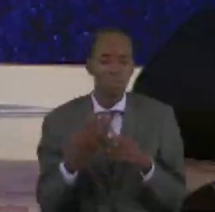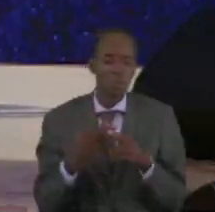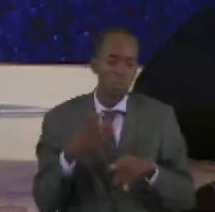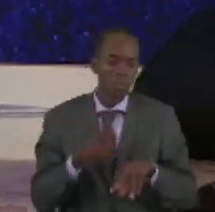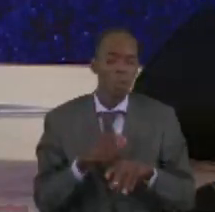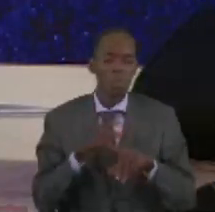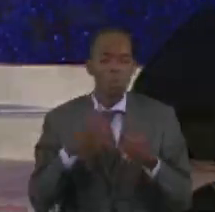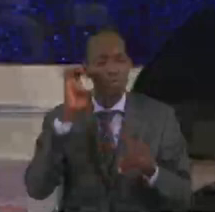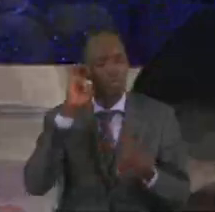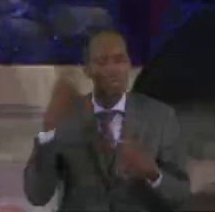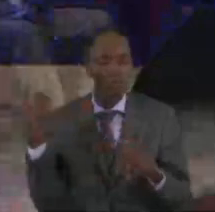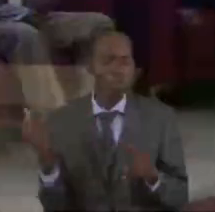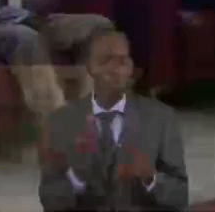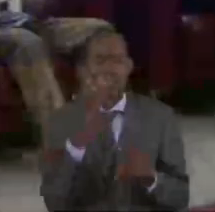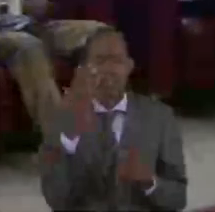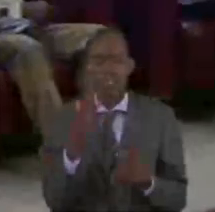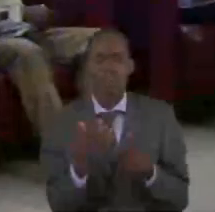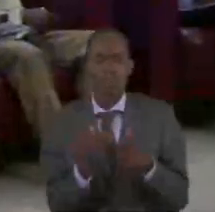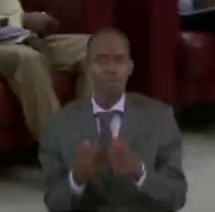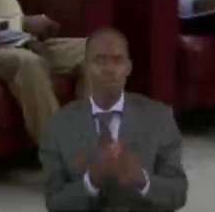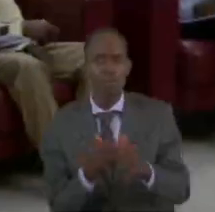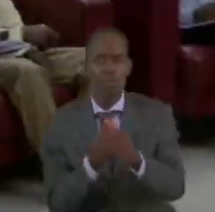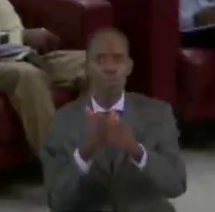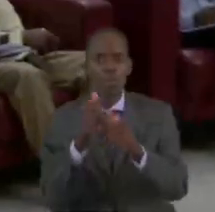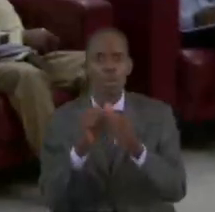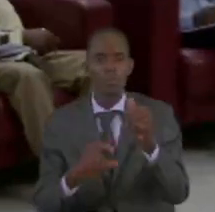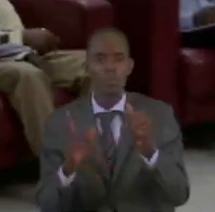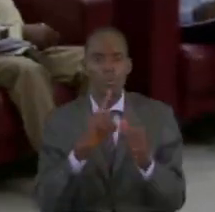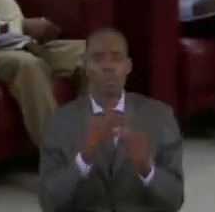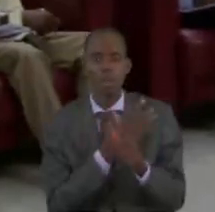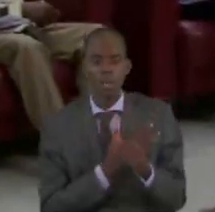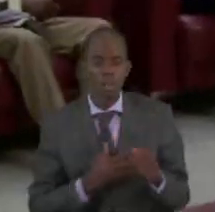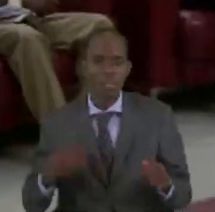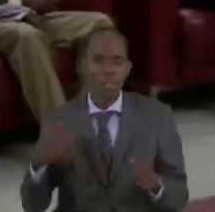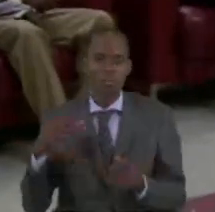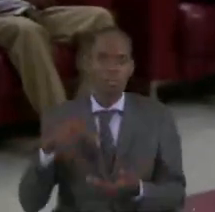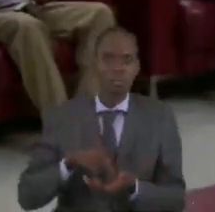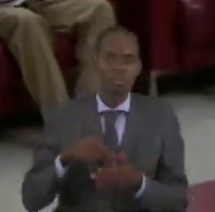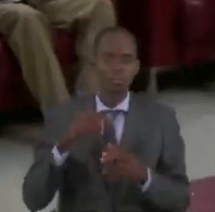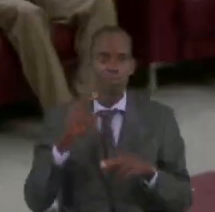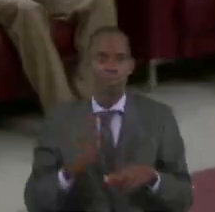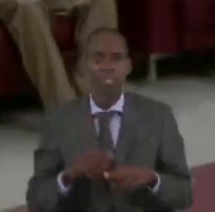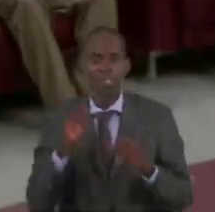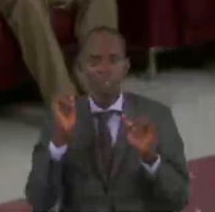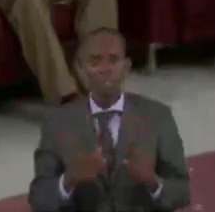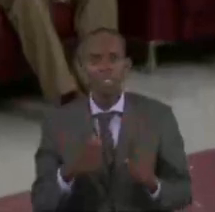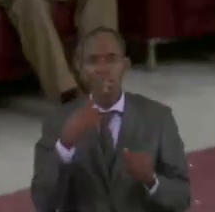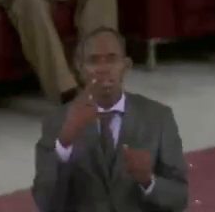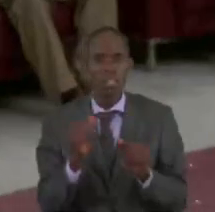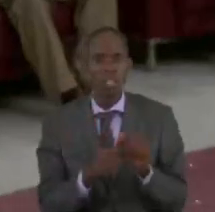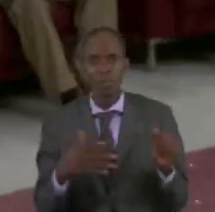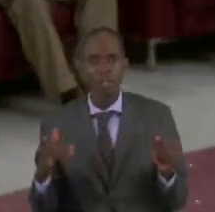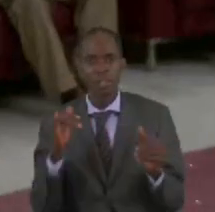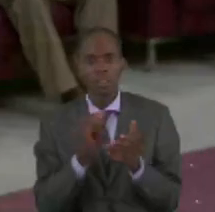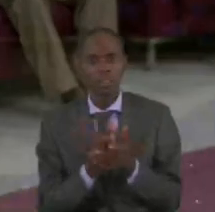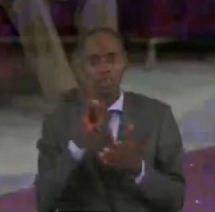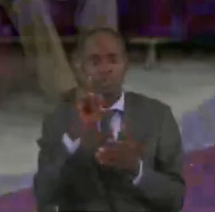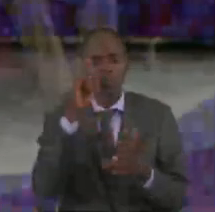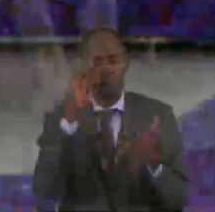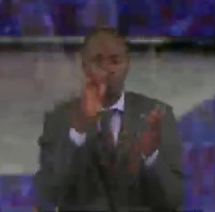invisible, il est toujours là, il vous suit partout. Il voit, il connaît, il peut dire tout ce que